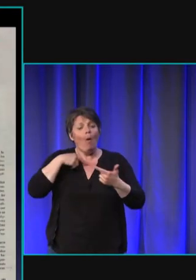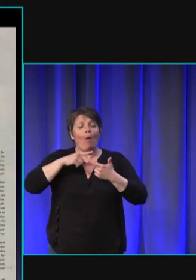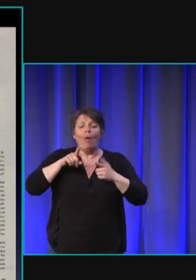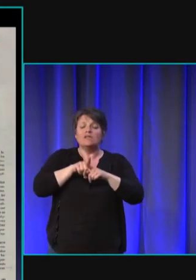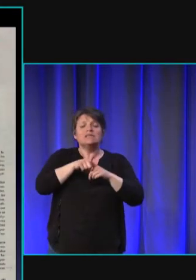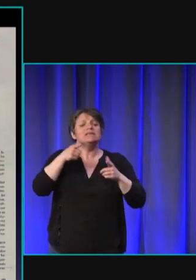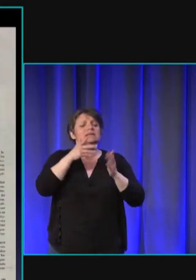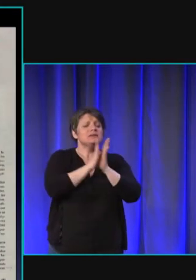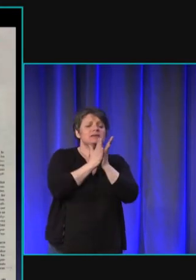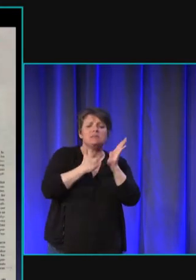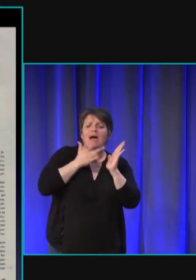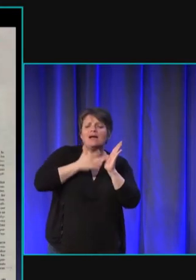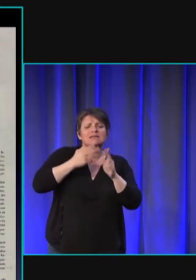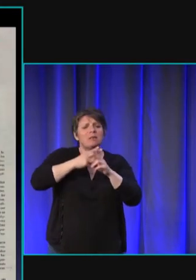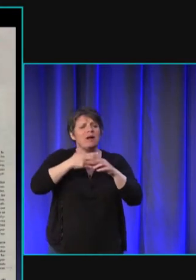fait